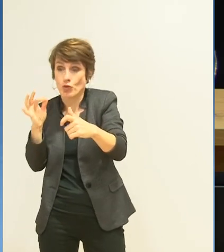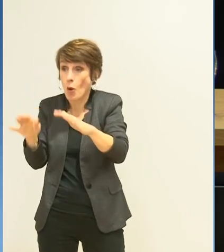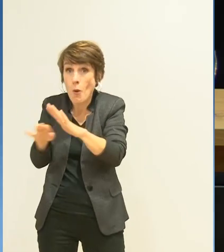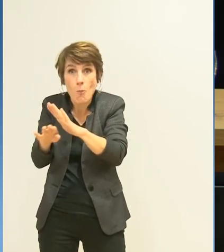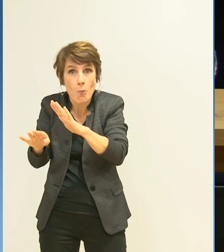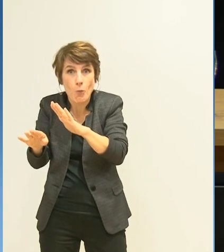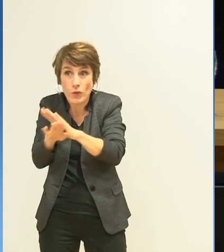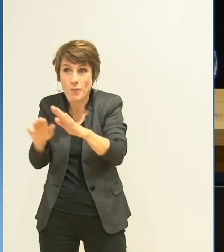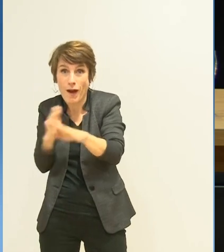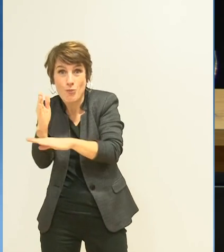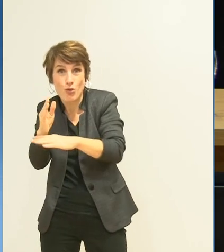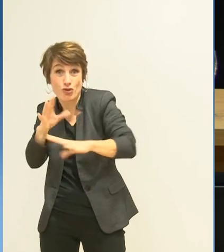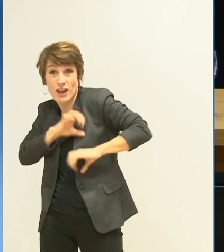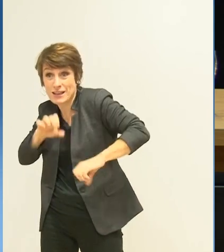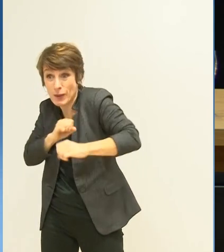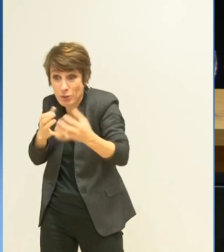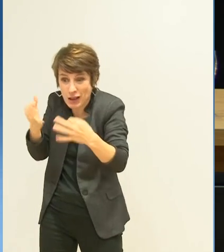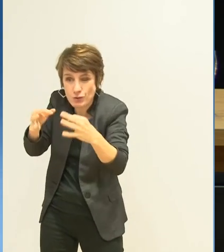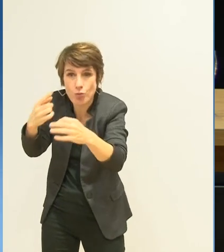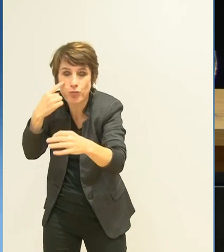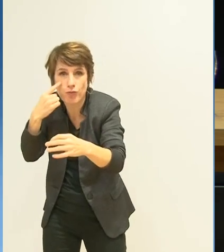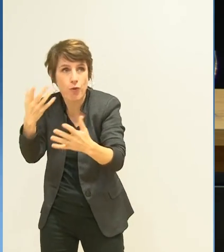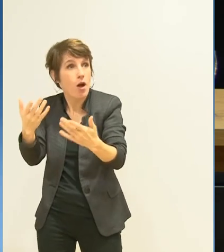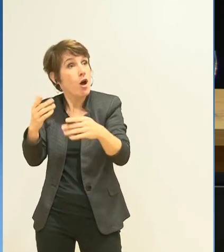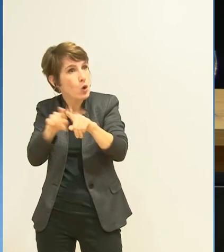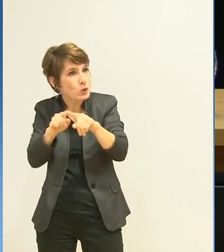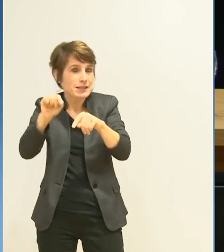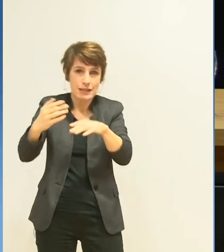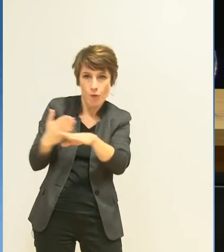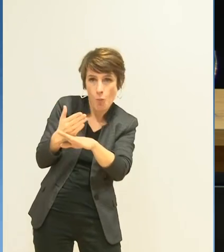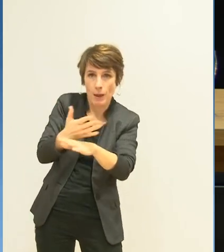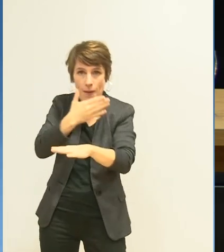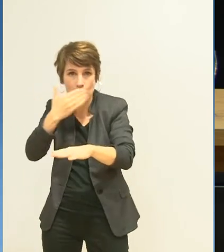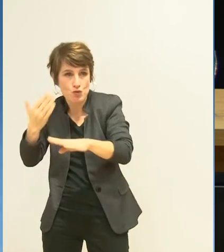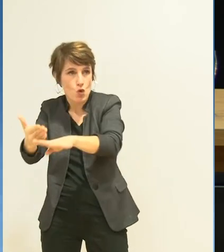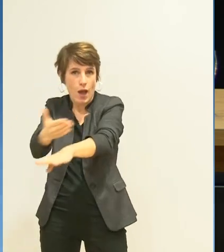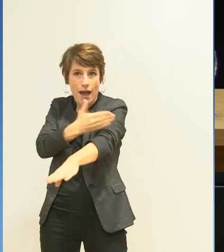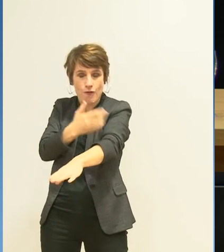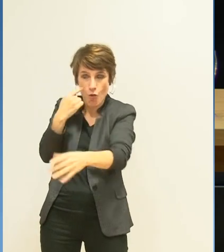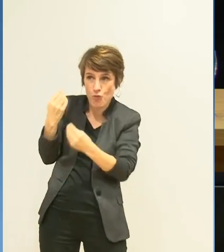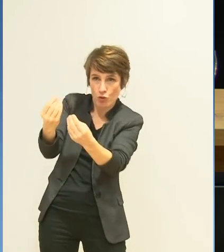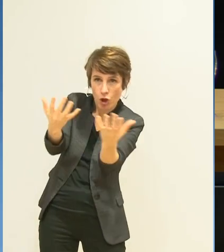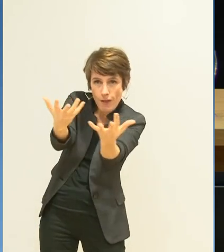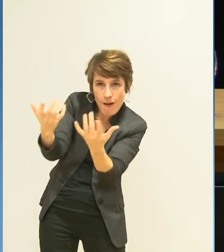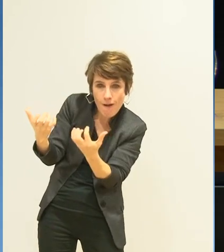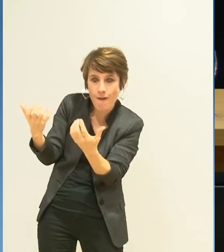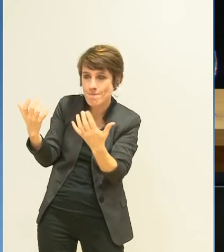il aurait dû être bien me préparer et présenter en amont afin de capter l'attention et de fille cité d engouement au lieu de